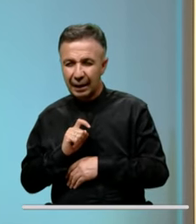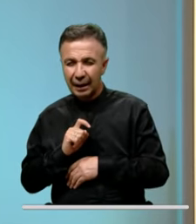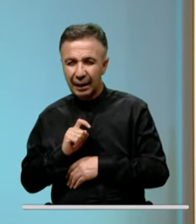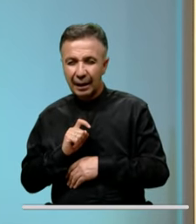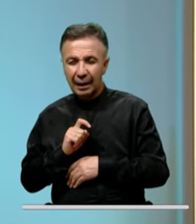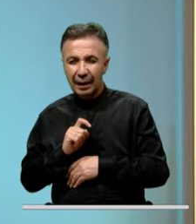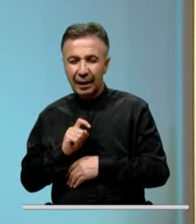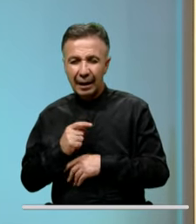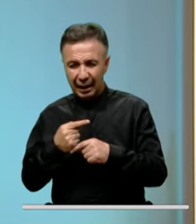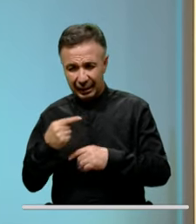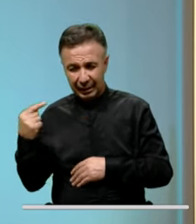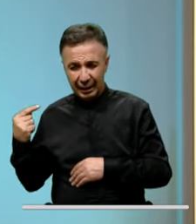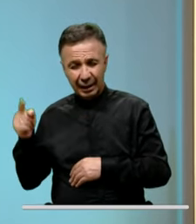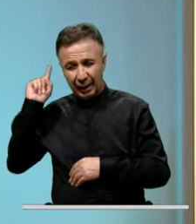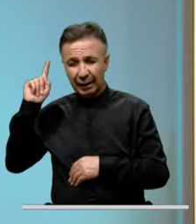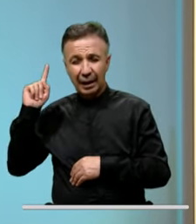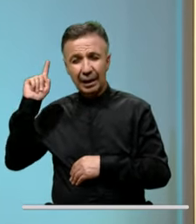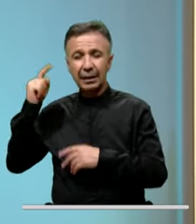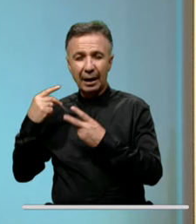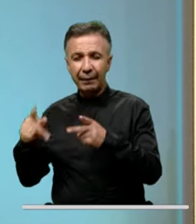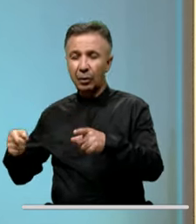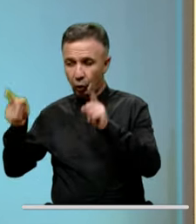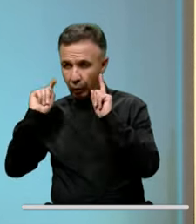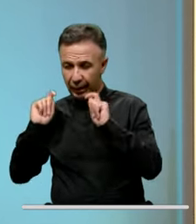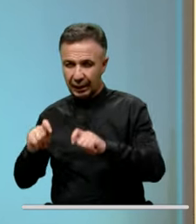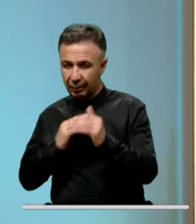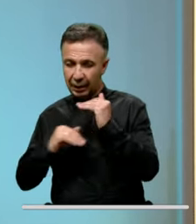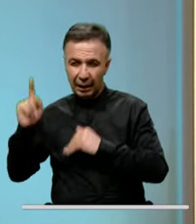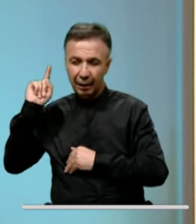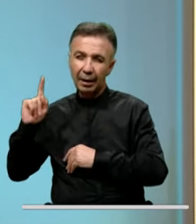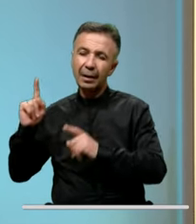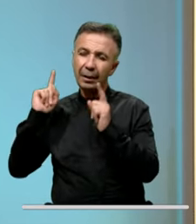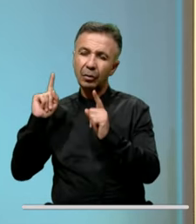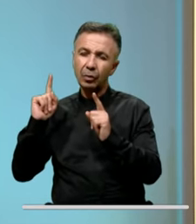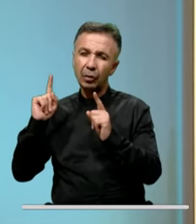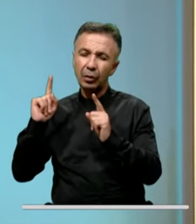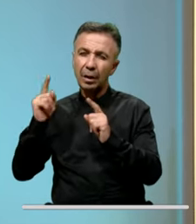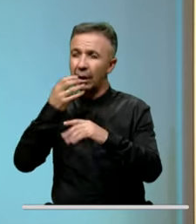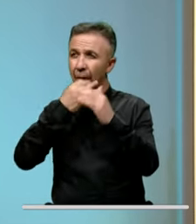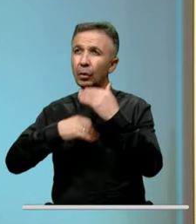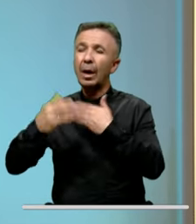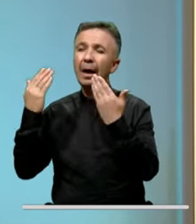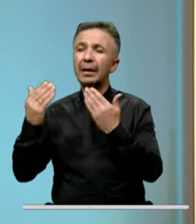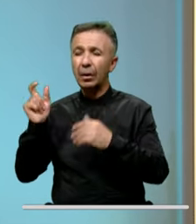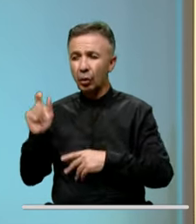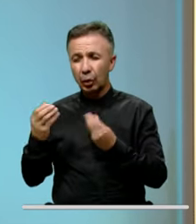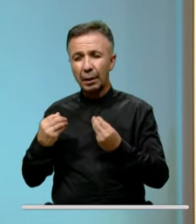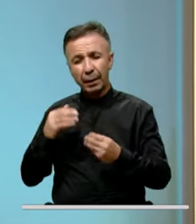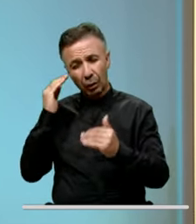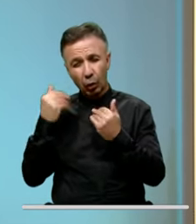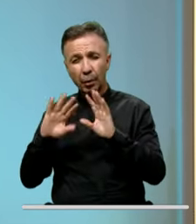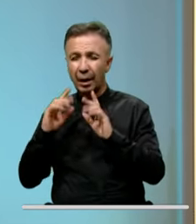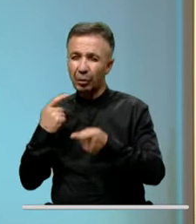tarafından affedilebileceğini, tövbe istiğfar edip Cenab-ı Hakk'ın huzuruna iltica eder. Ya Rabbi, kul olarak bana yakışmayan